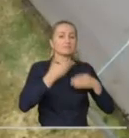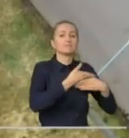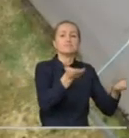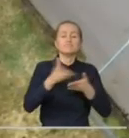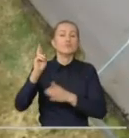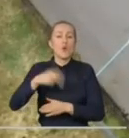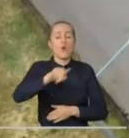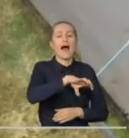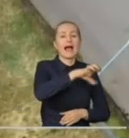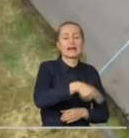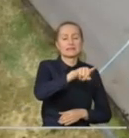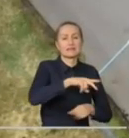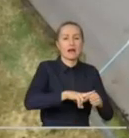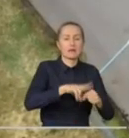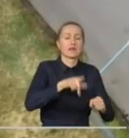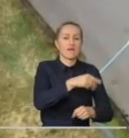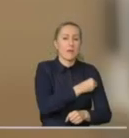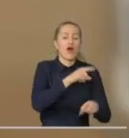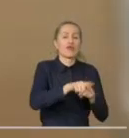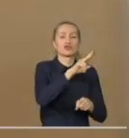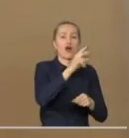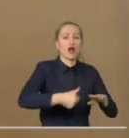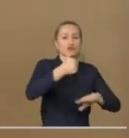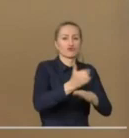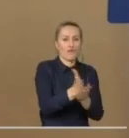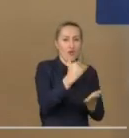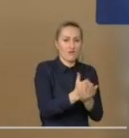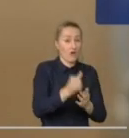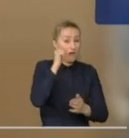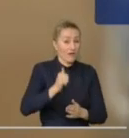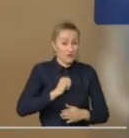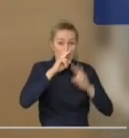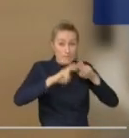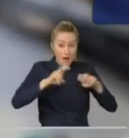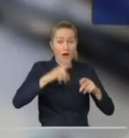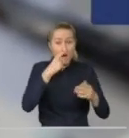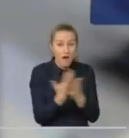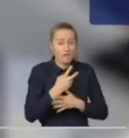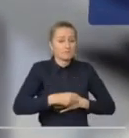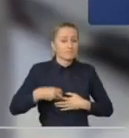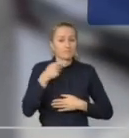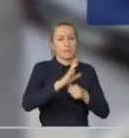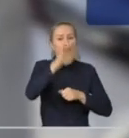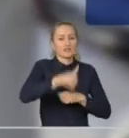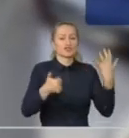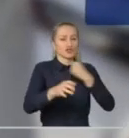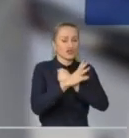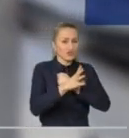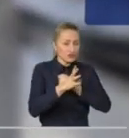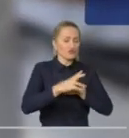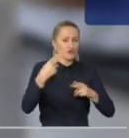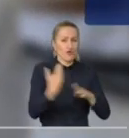Agencja Rezerw Materiałowych i poszczególni wojewodowie. Od wczoraj badania potwierdziły ponad 15 690 nowych zachorowań.